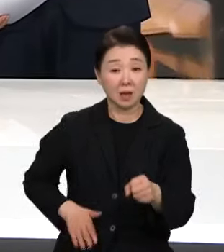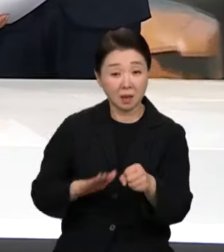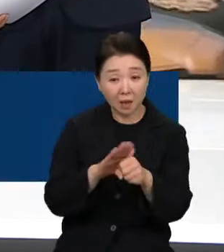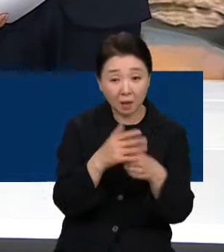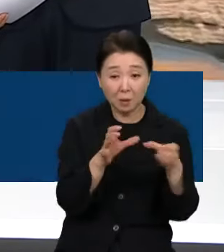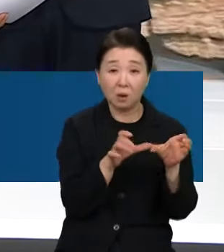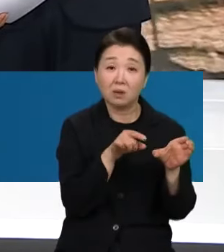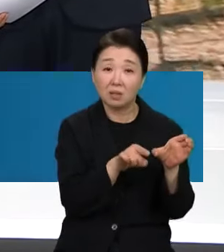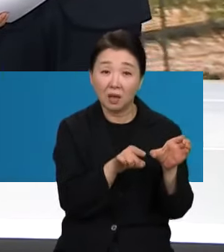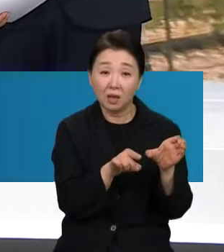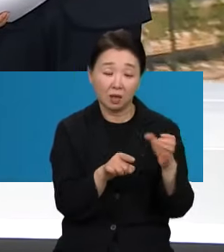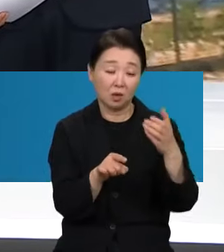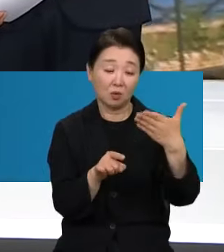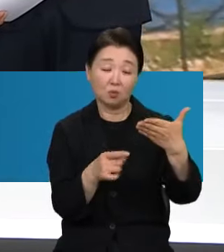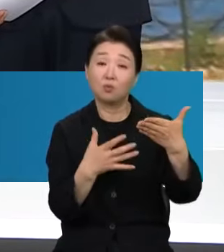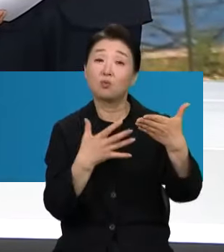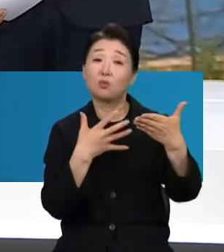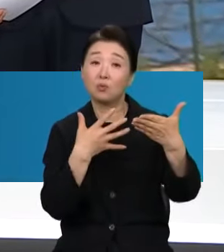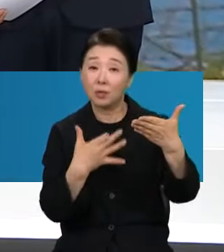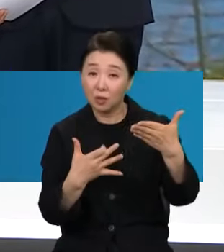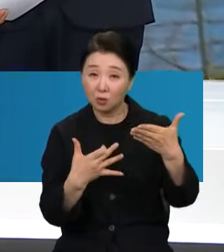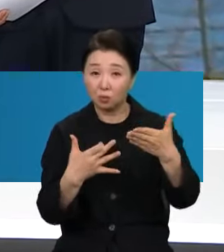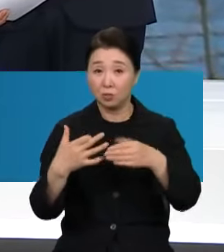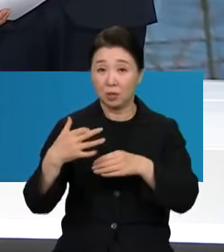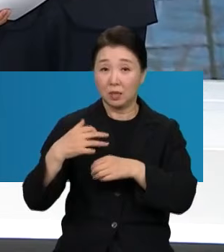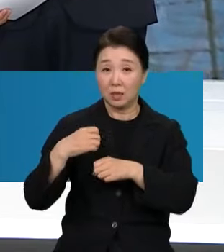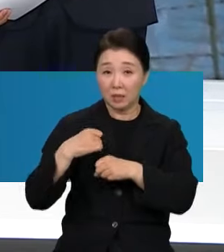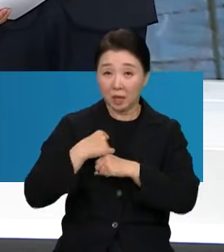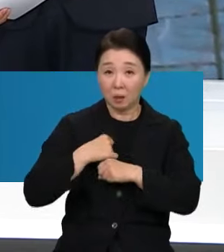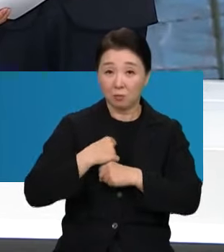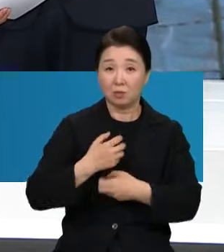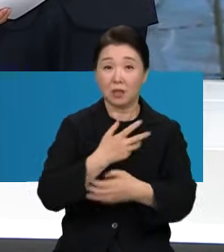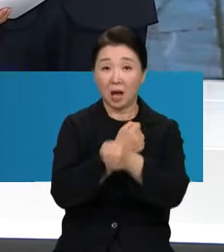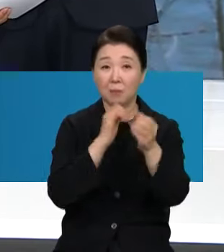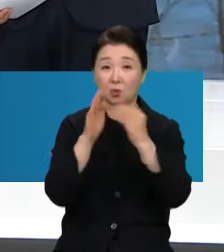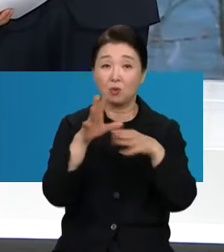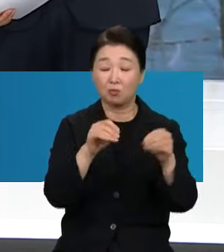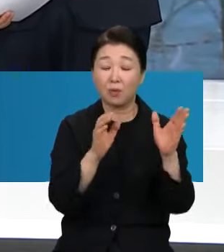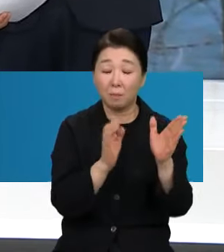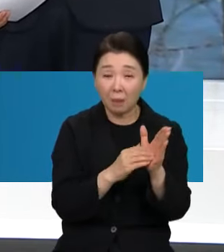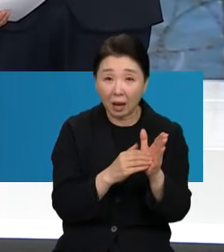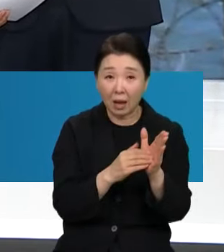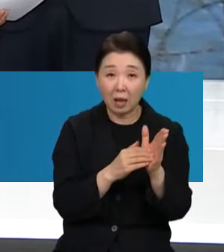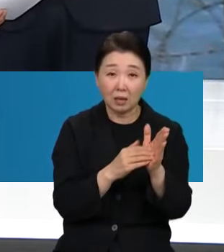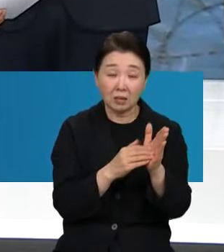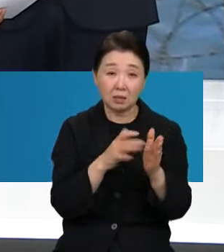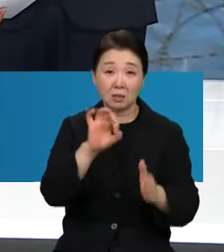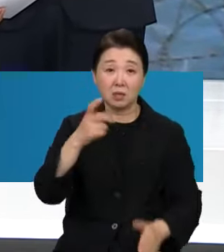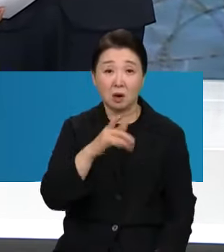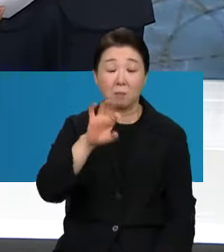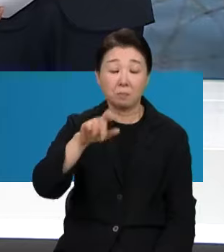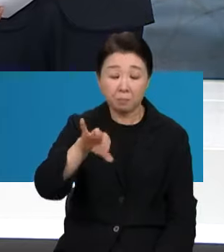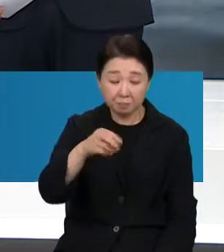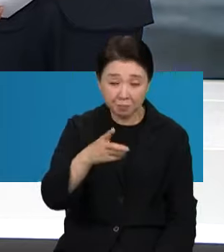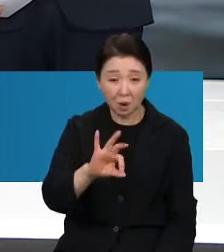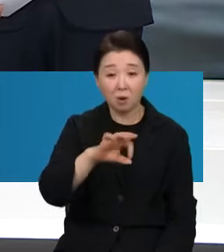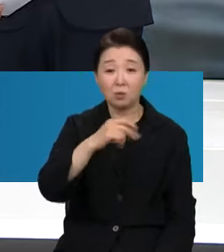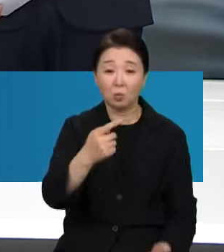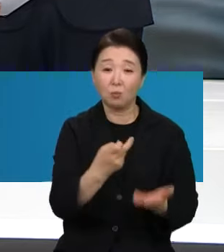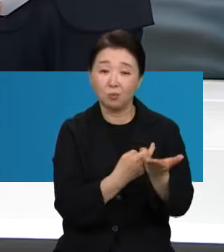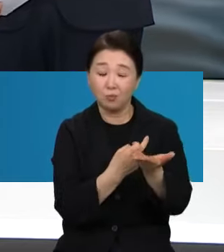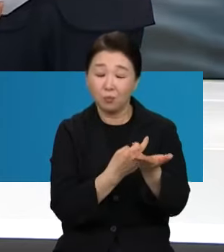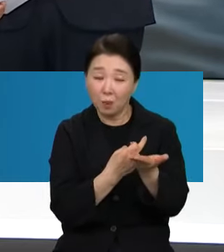해병대가 9.19 남북 군사 합의 이후 중단했던 연평도 백령도 일대 해상 포사격 훈련을 6년 10개월